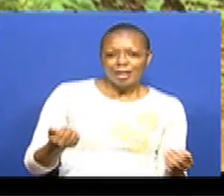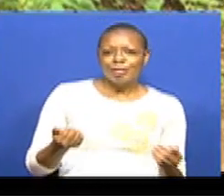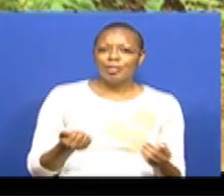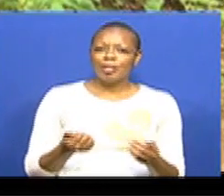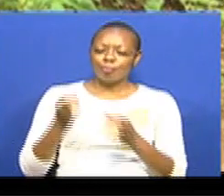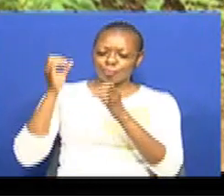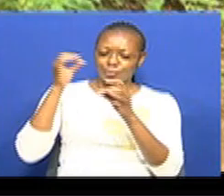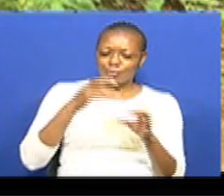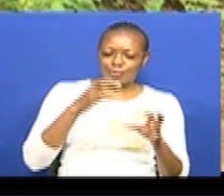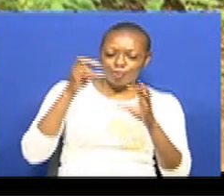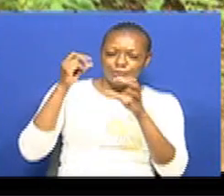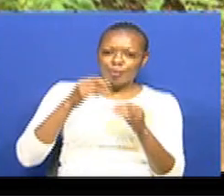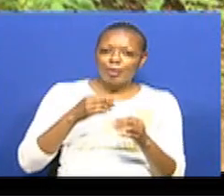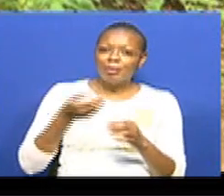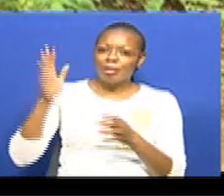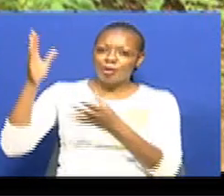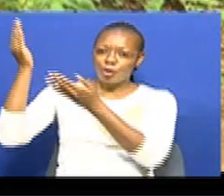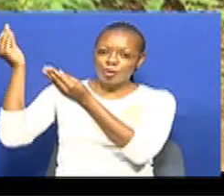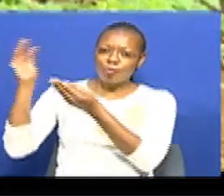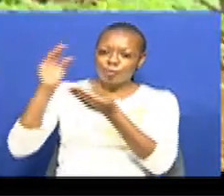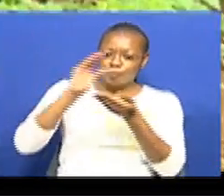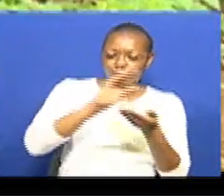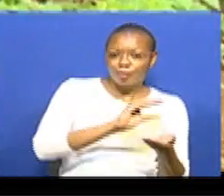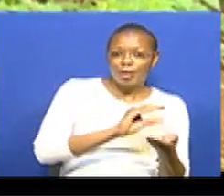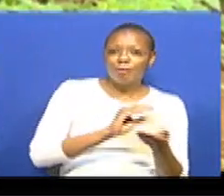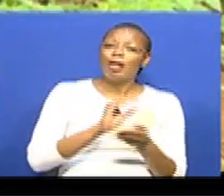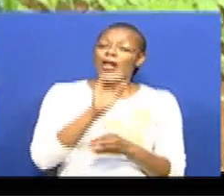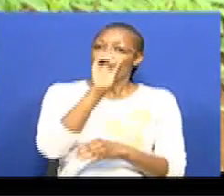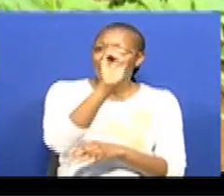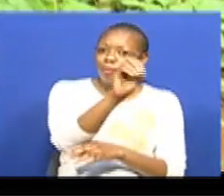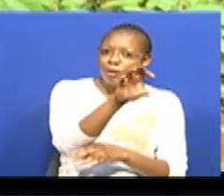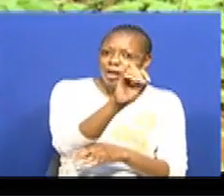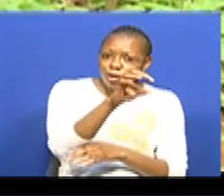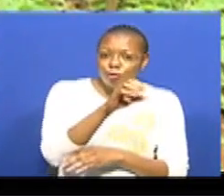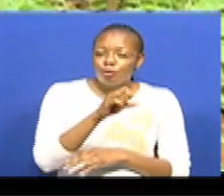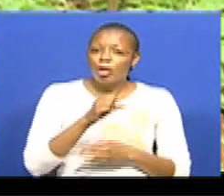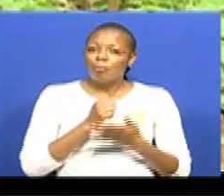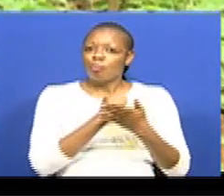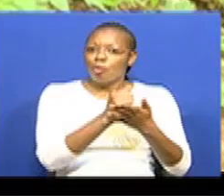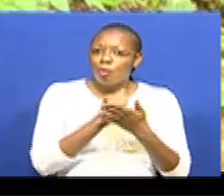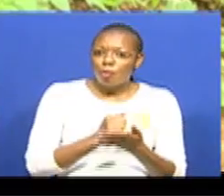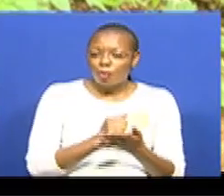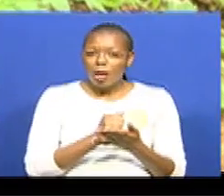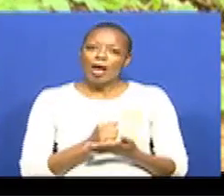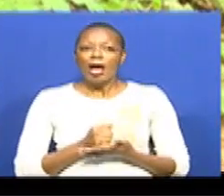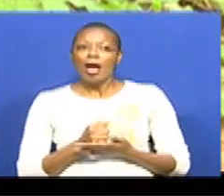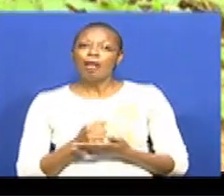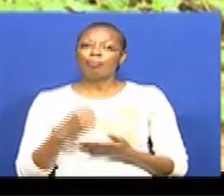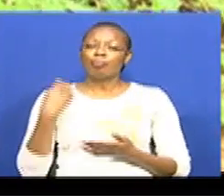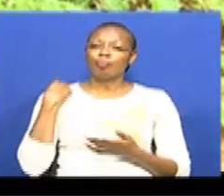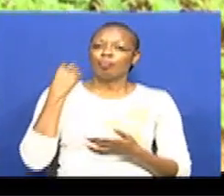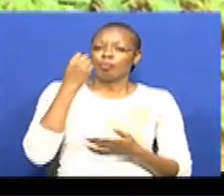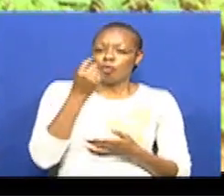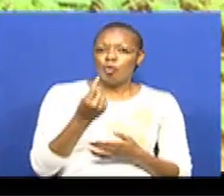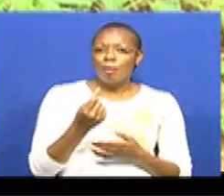Watoto ni baraka na zawadi kutoka kwa Muumba, na kisha wao ndio viongozi wa kesho. Basi, ili waweze kujimudu na kutufaa